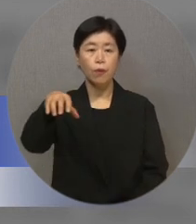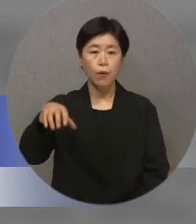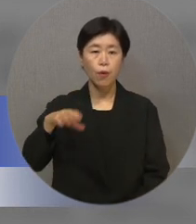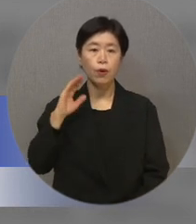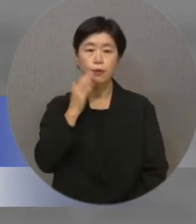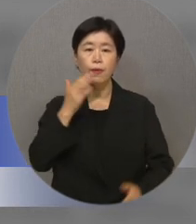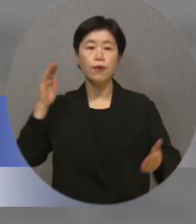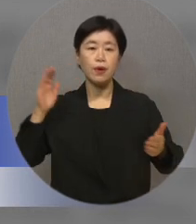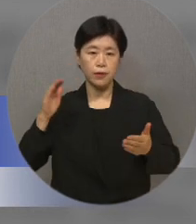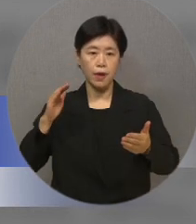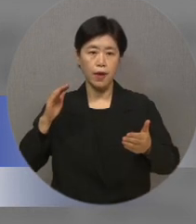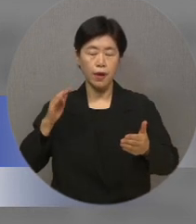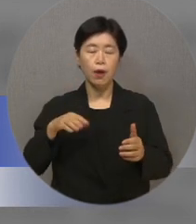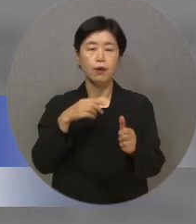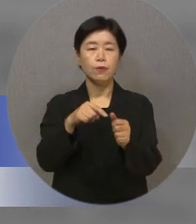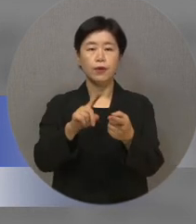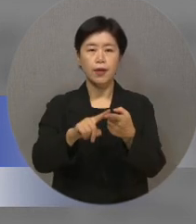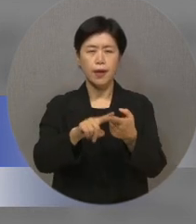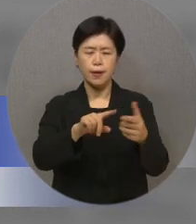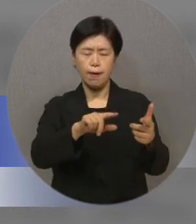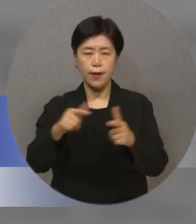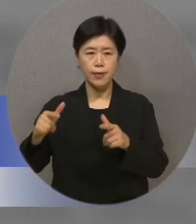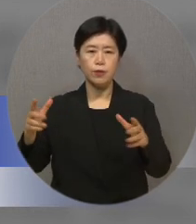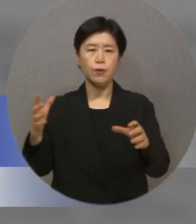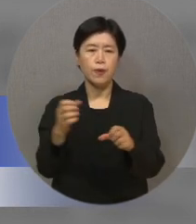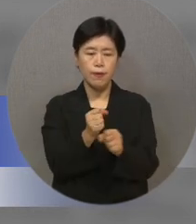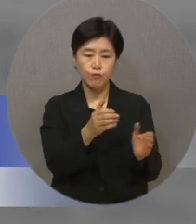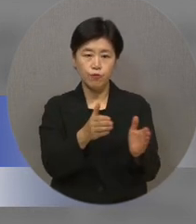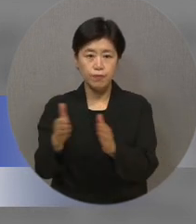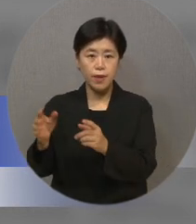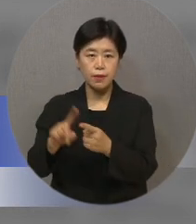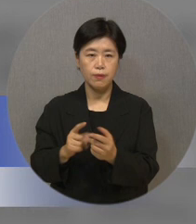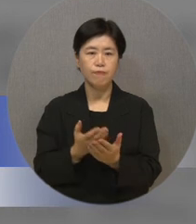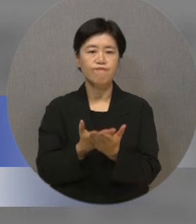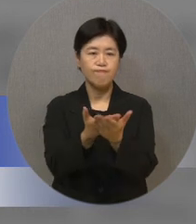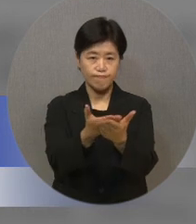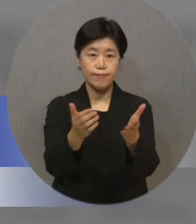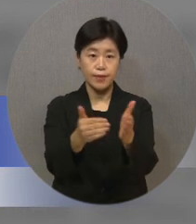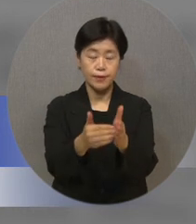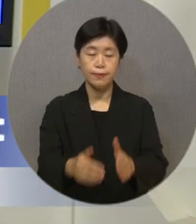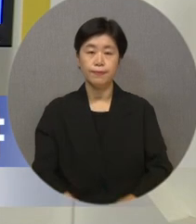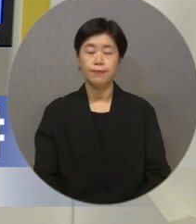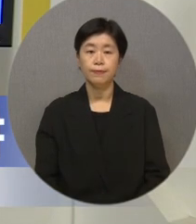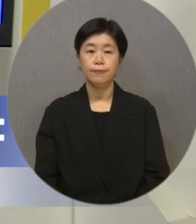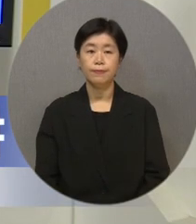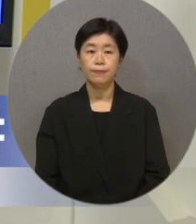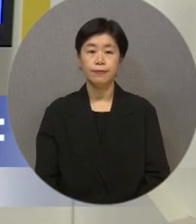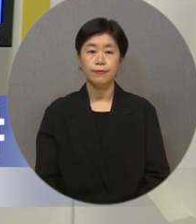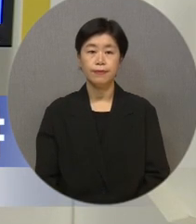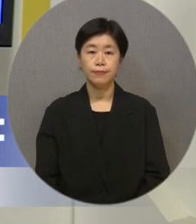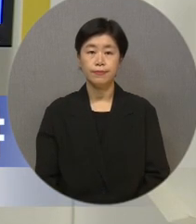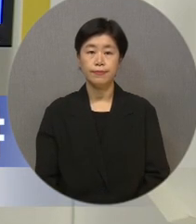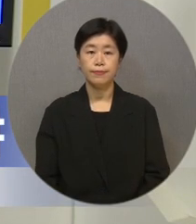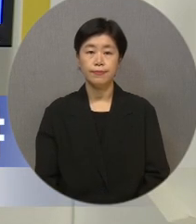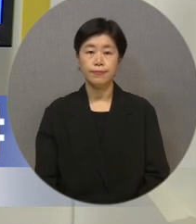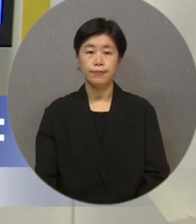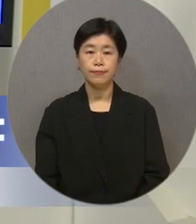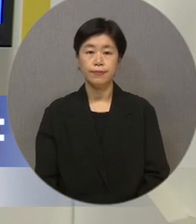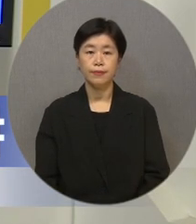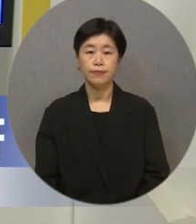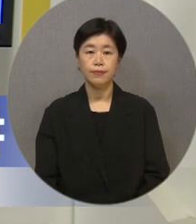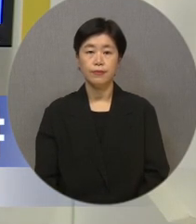보장을 위한 종합대책 마련 건의서를 전달했다고 전하고 있습니다 장애인 신문